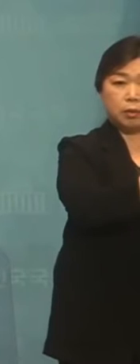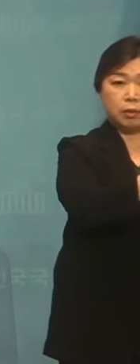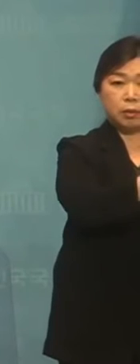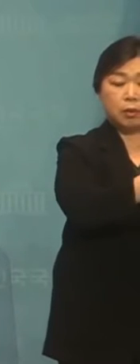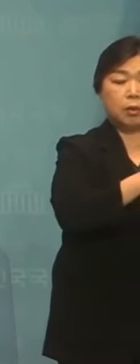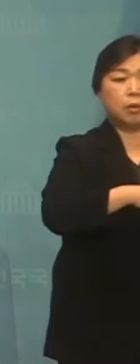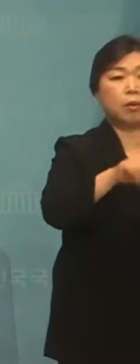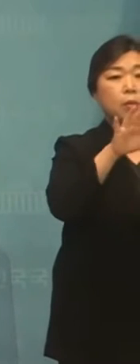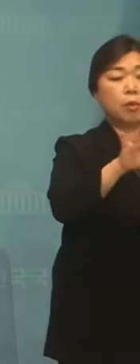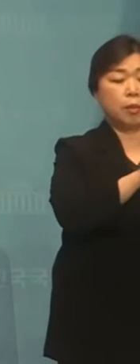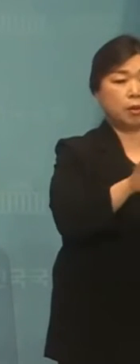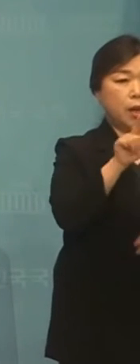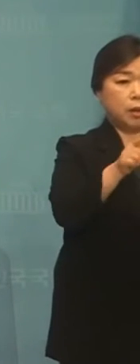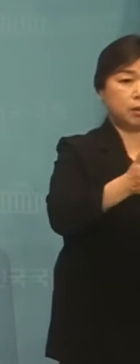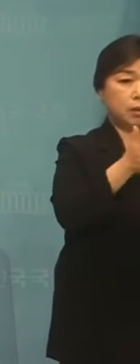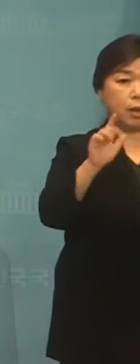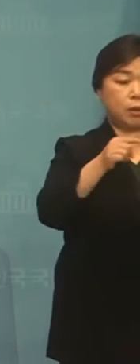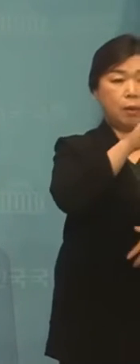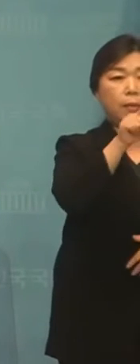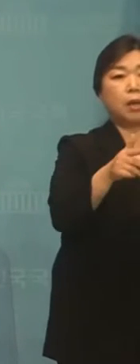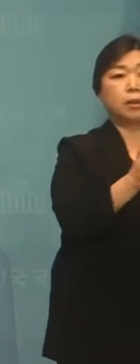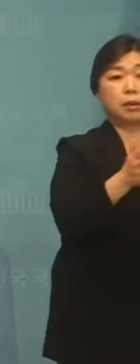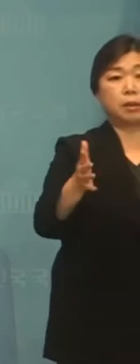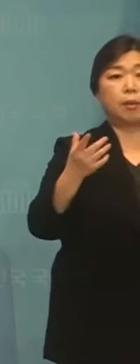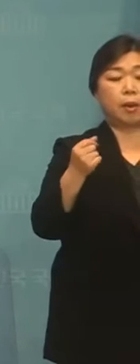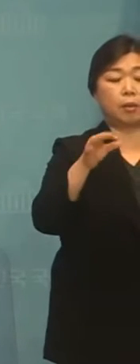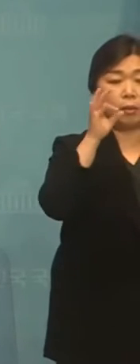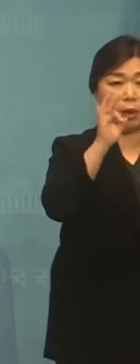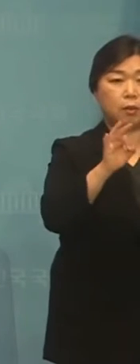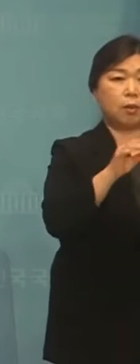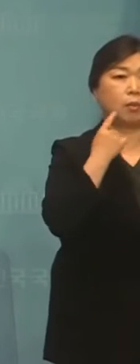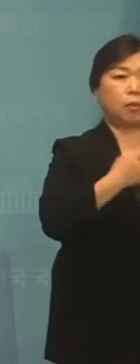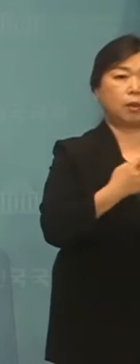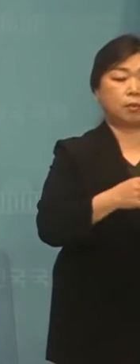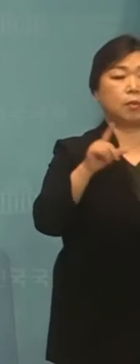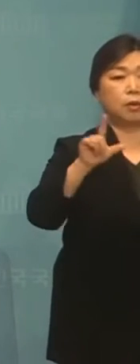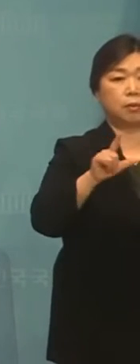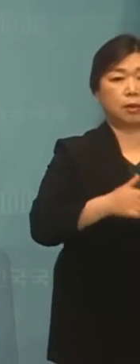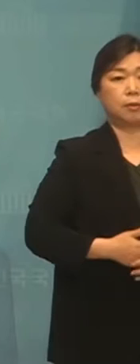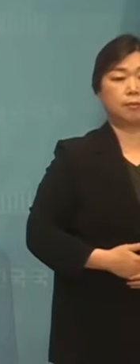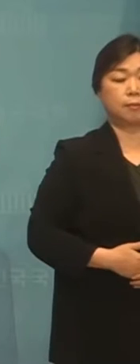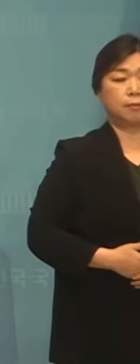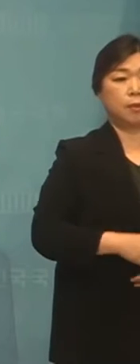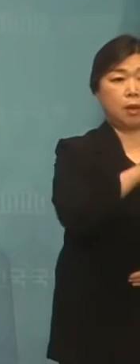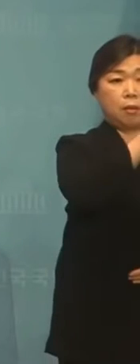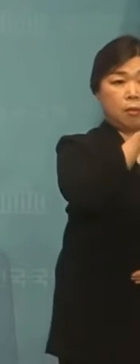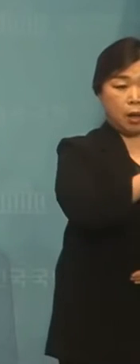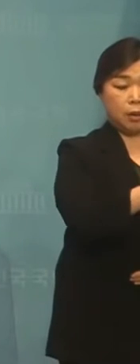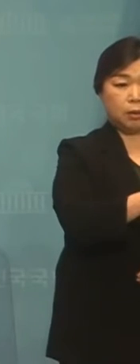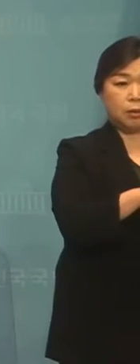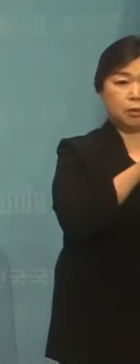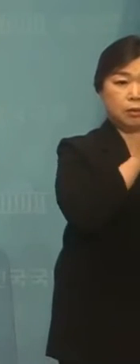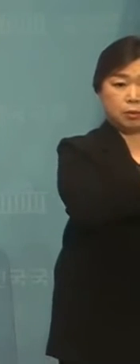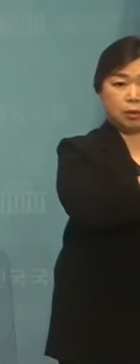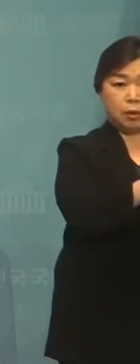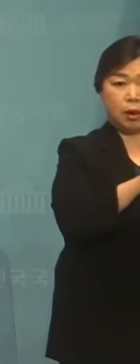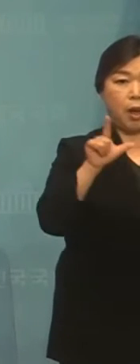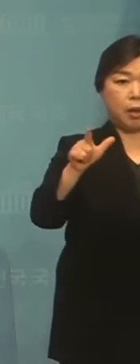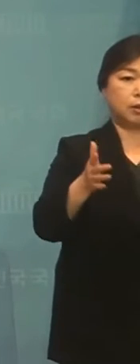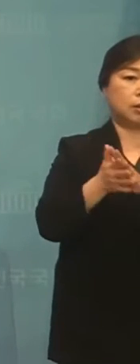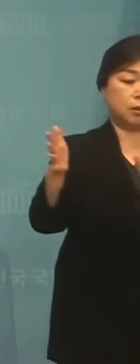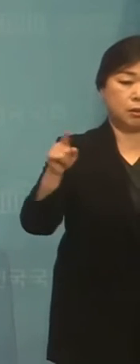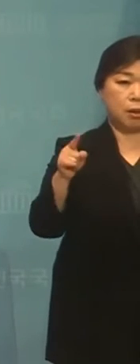불러도 무방이 보일 정도입니다. 사실상 박형준 일가와 LCT는 썩어내가 나는